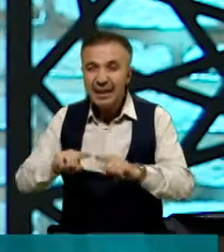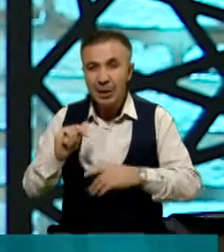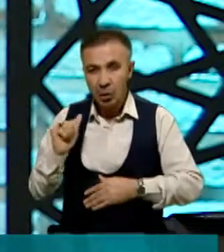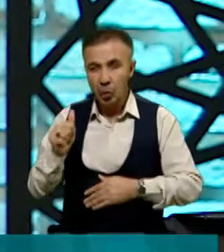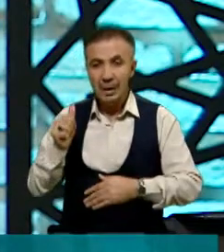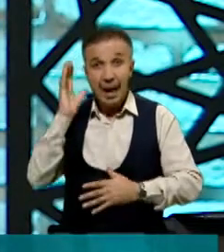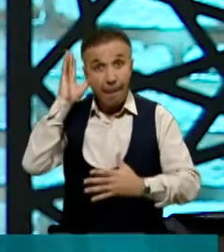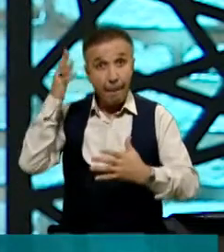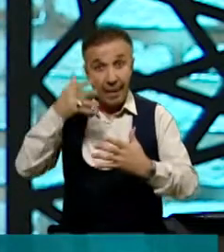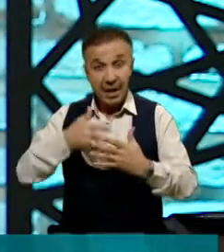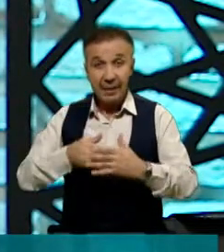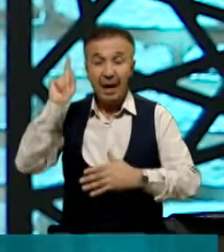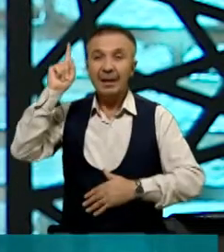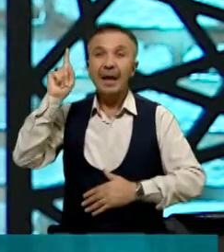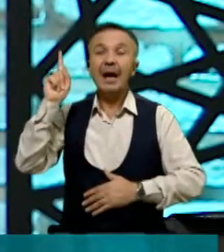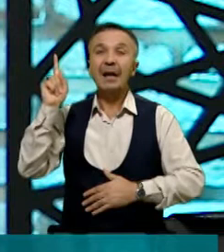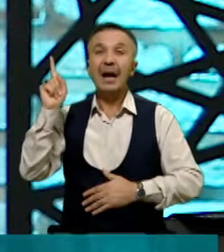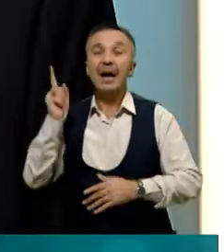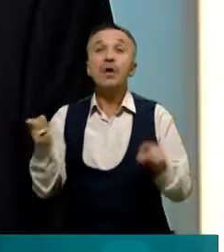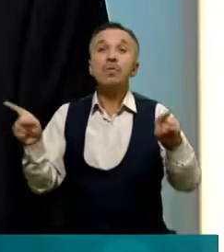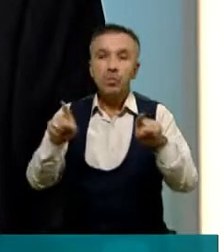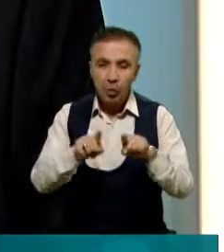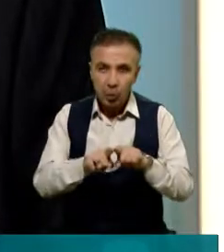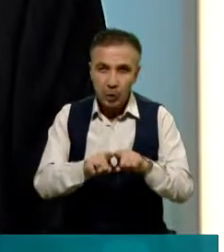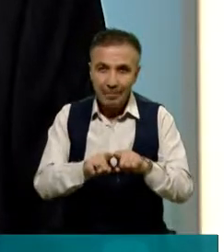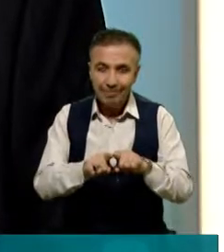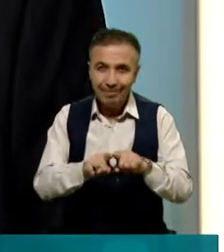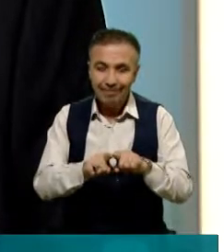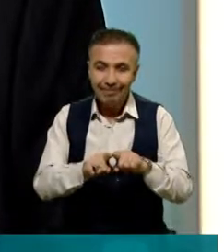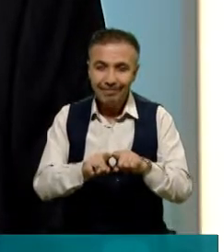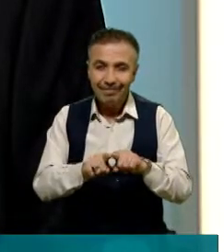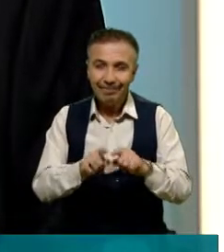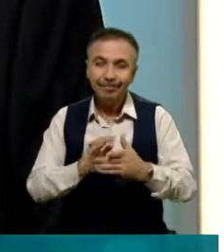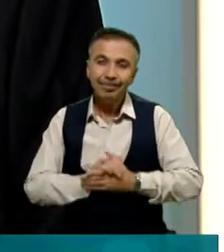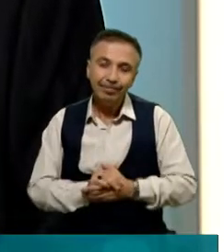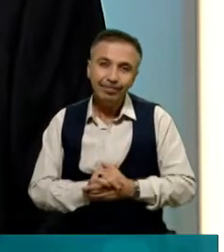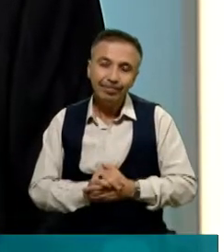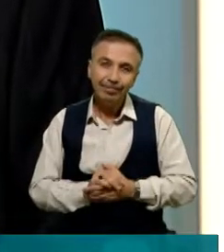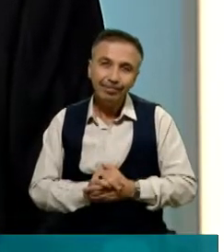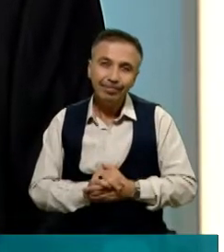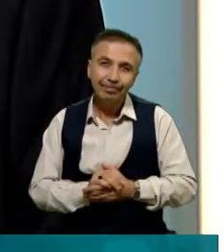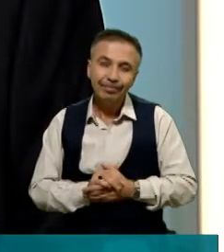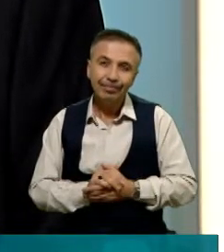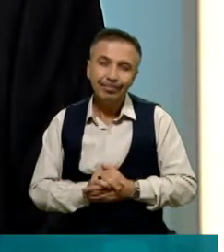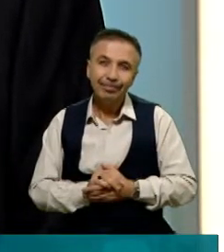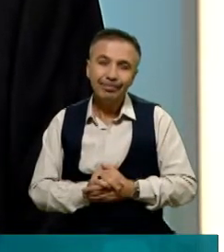de buluşturan bir ibadettir tabir caizse yani hani